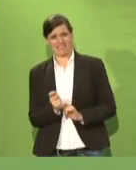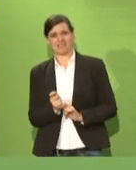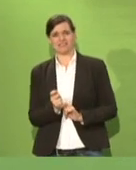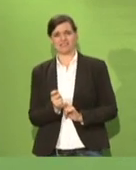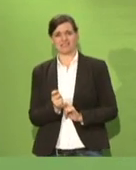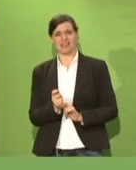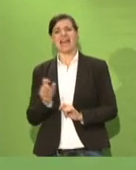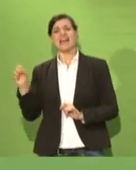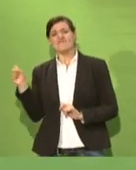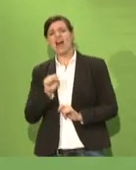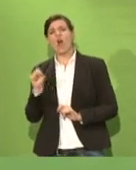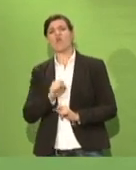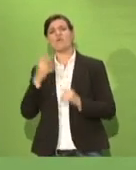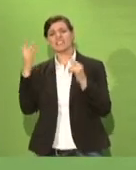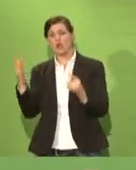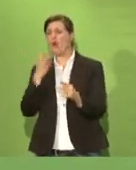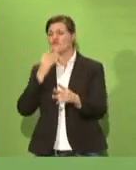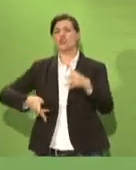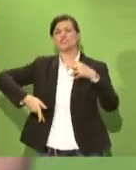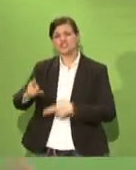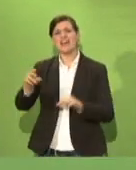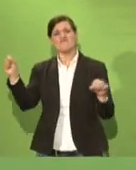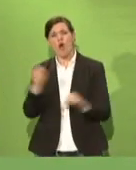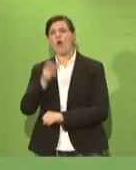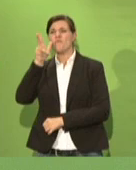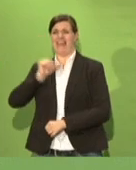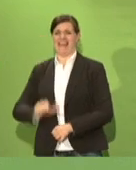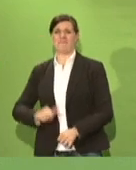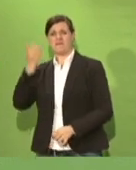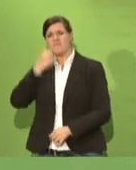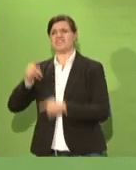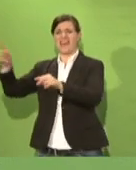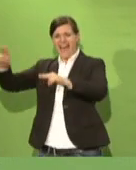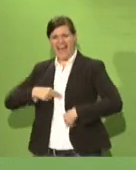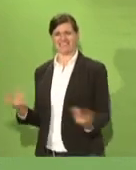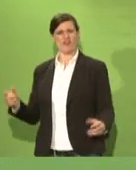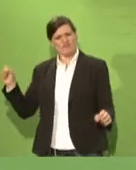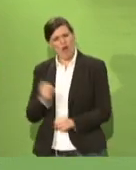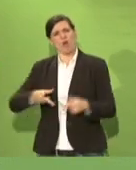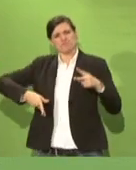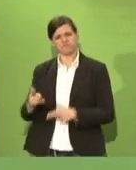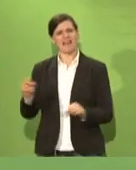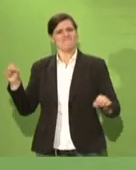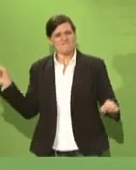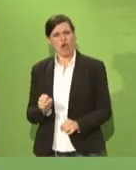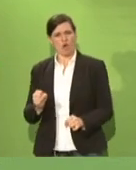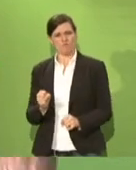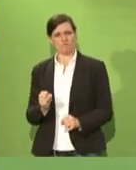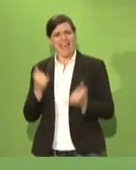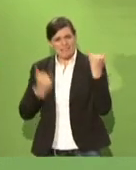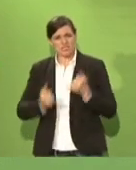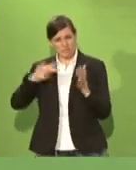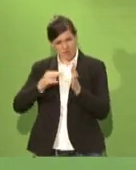Welt wollen wir diesen Weg denn jetzt abschneiden, Herr Gabriel? Bitte geben Sie darauf eine Antwort. Das ist Industriepolitik für